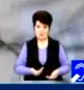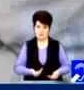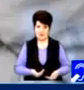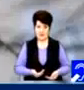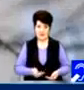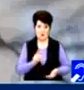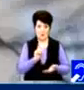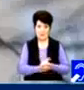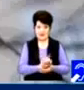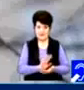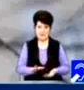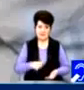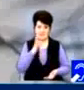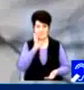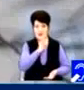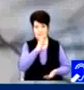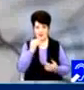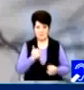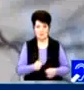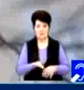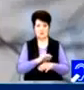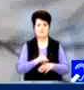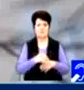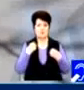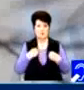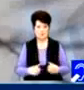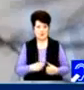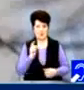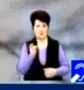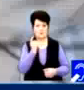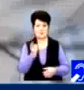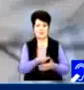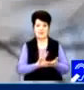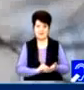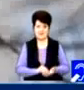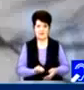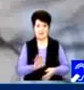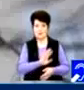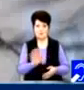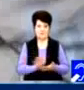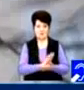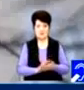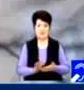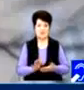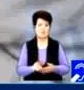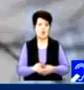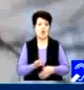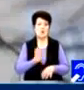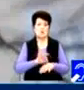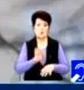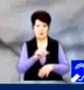adică obligativitatea de a fi mamă bună soție cuminte gospodină exemplară nu vor șterge durerea femeilor